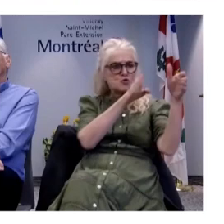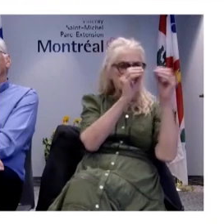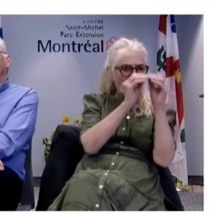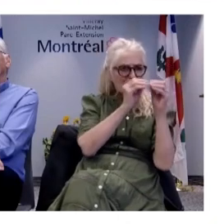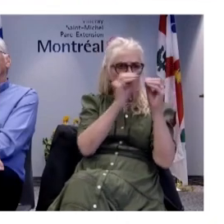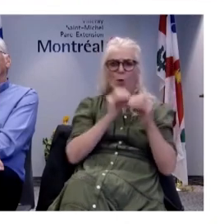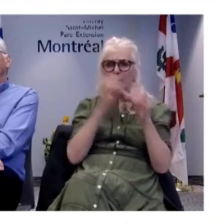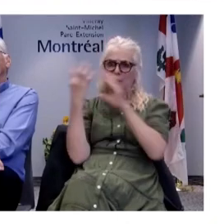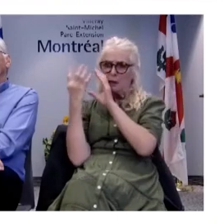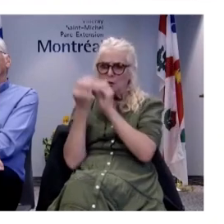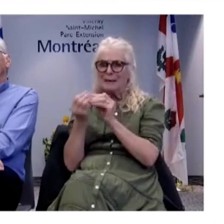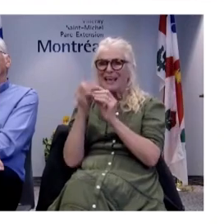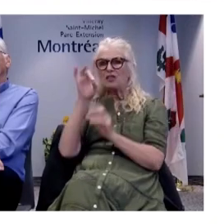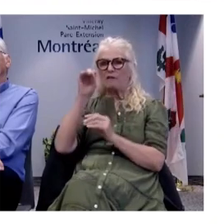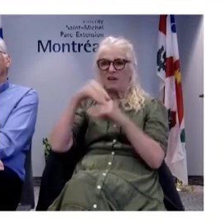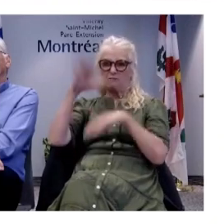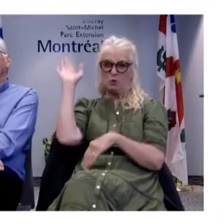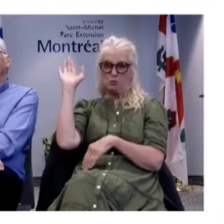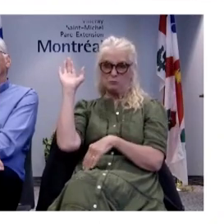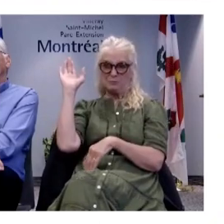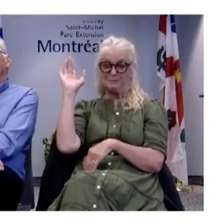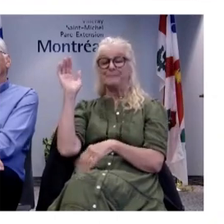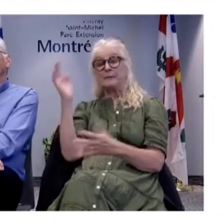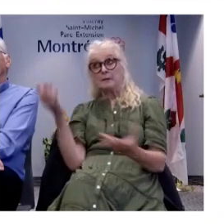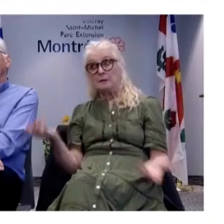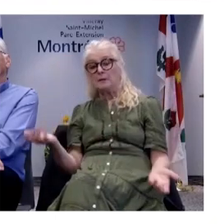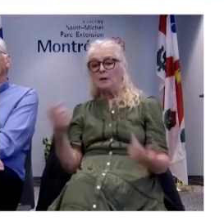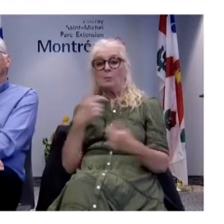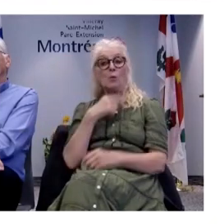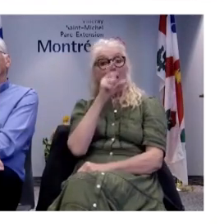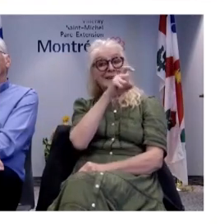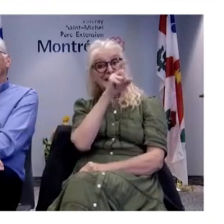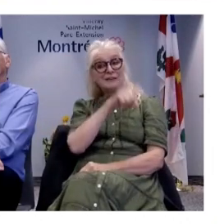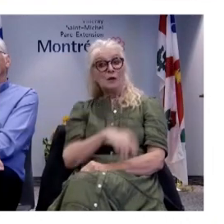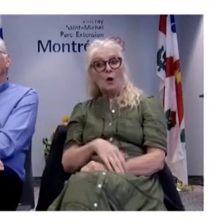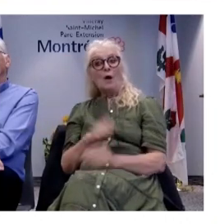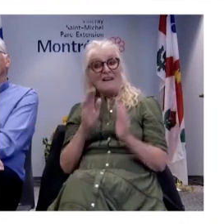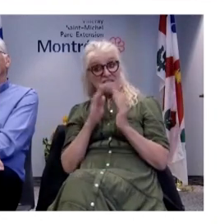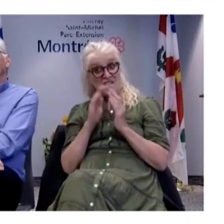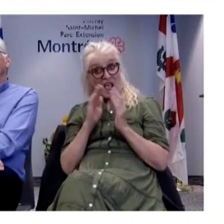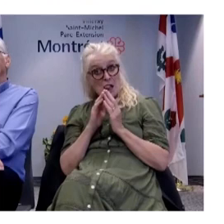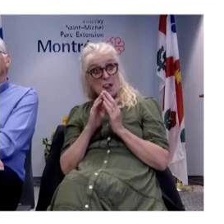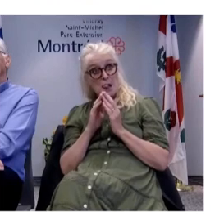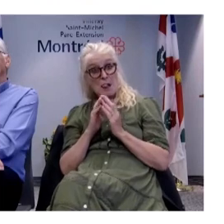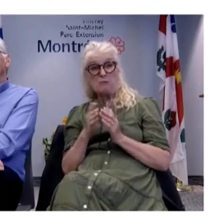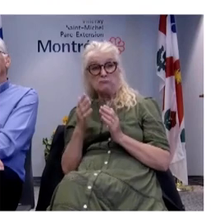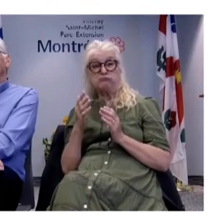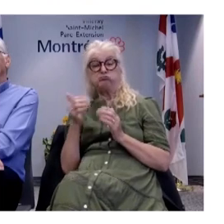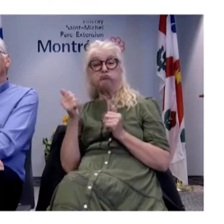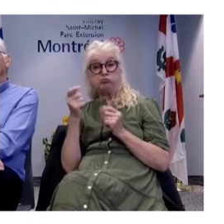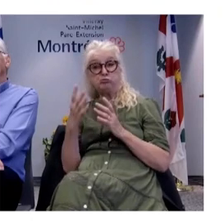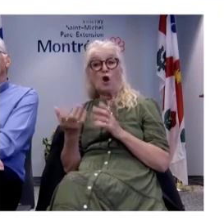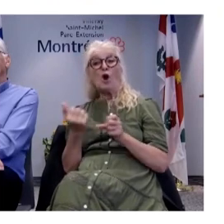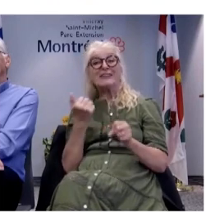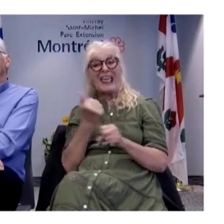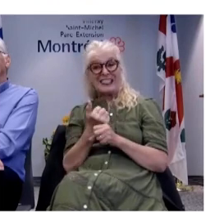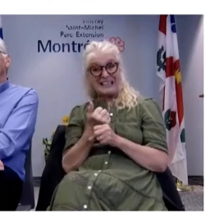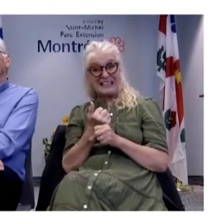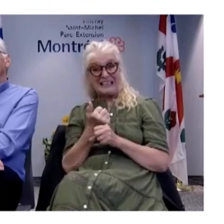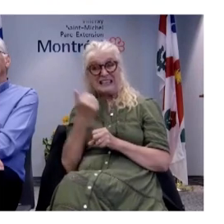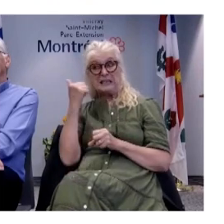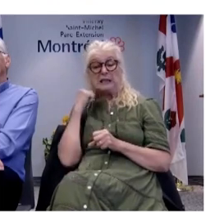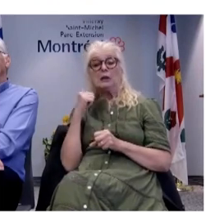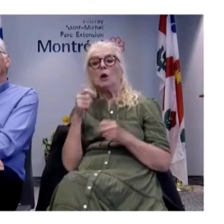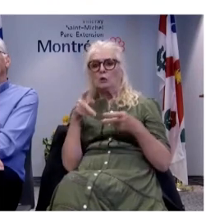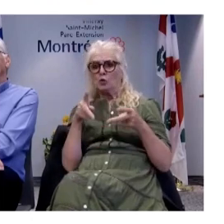ma question concerne le fait que la ville a donné il y a plusieurs années le droit de construire des